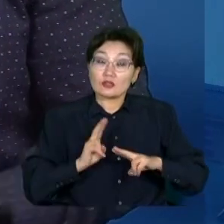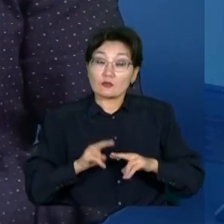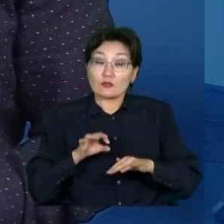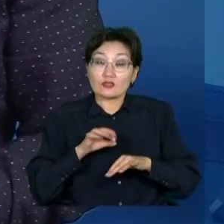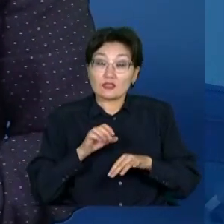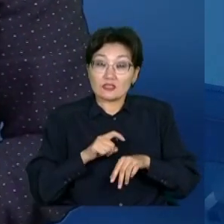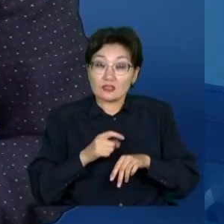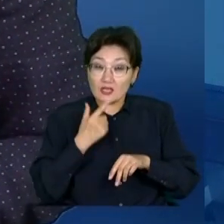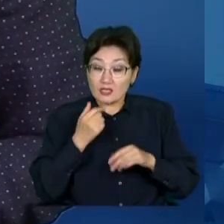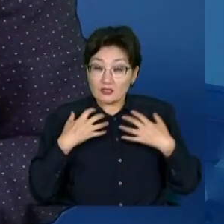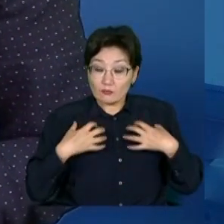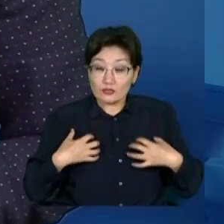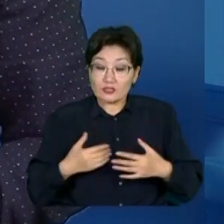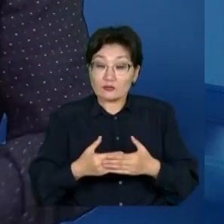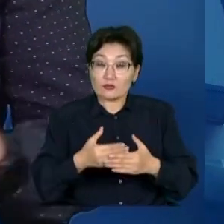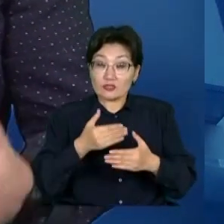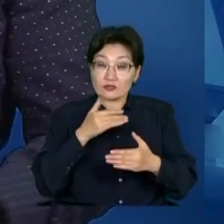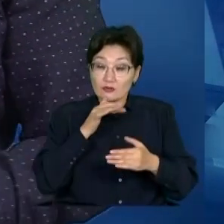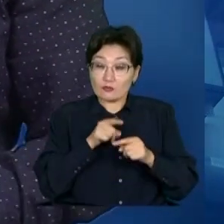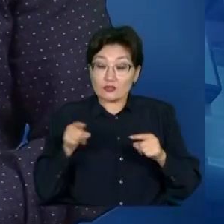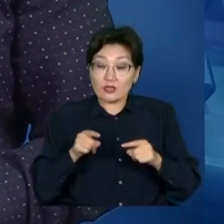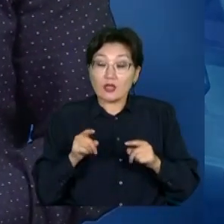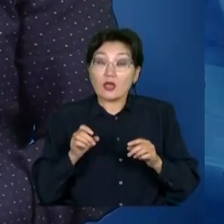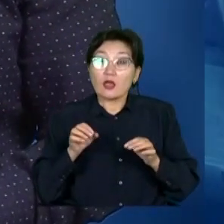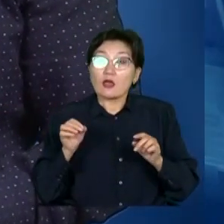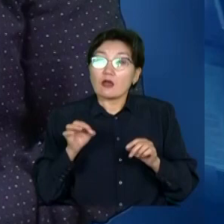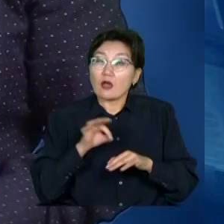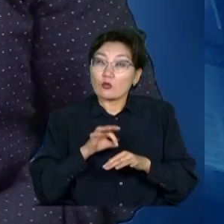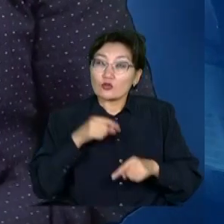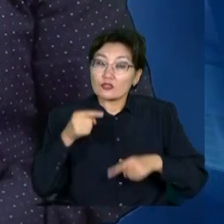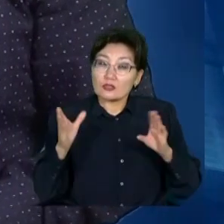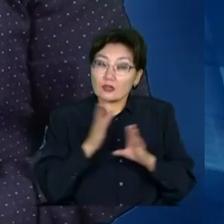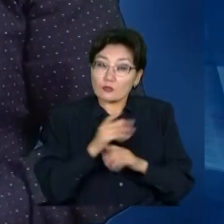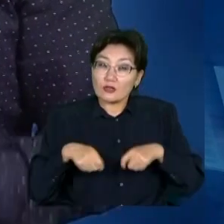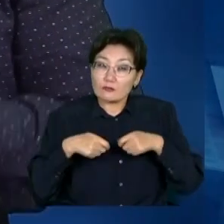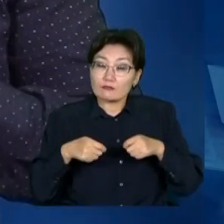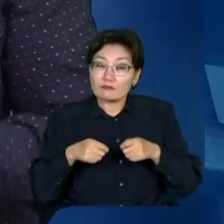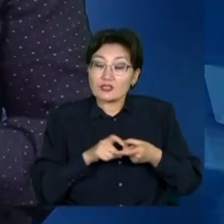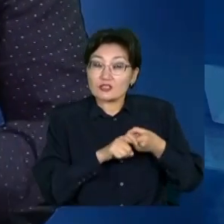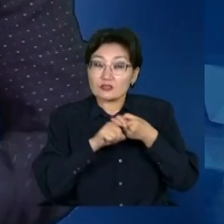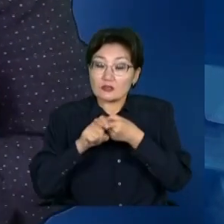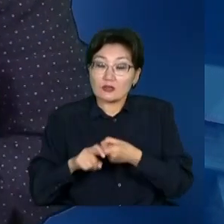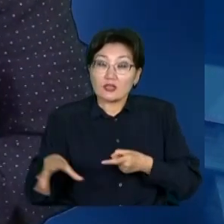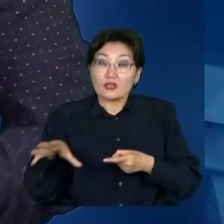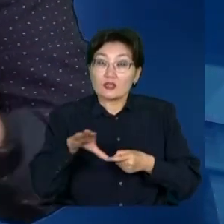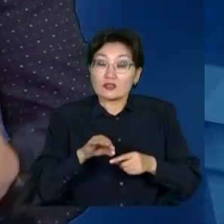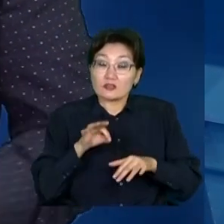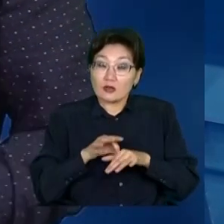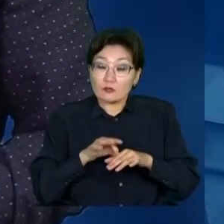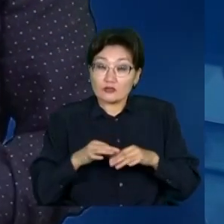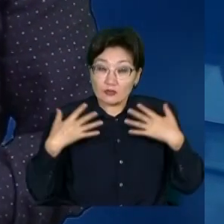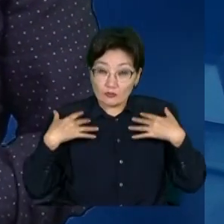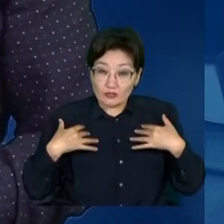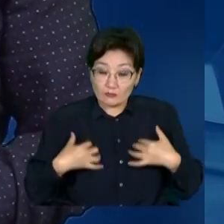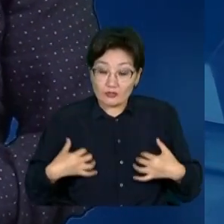бөртпе шыққанға дейінгі кезеңде ауру ауа арқылы таралады екен. Ал егер дерт бүкіл денеге ден деп асқынған